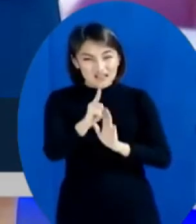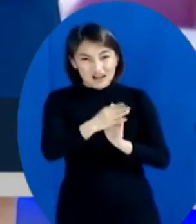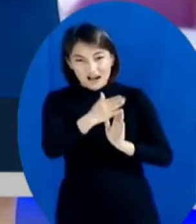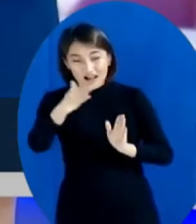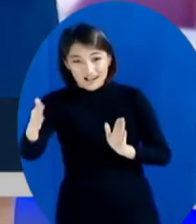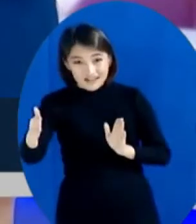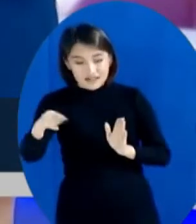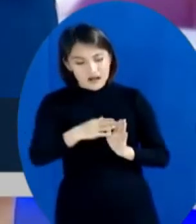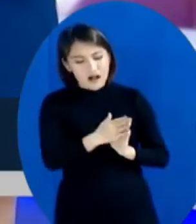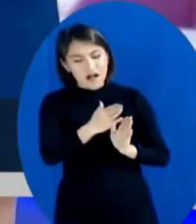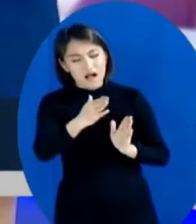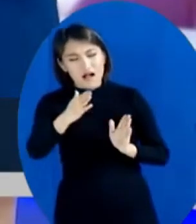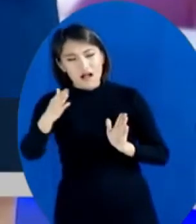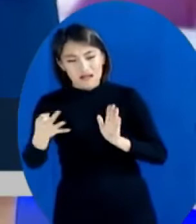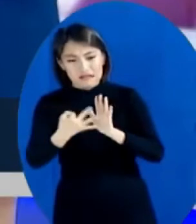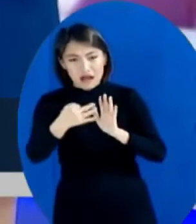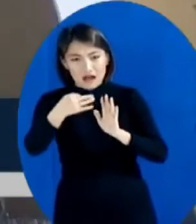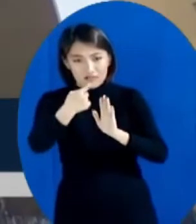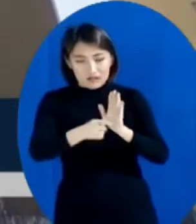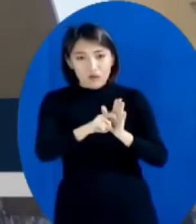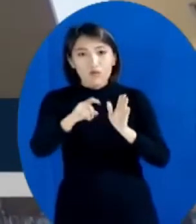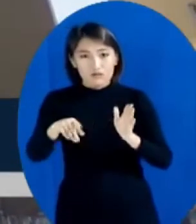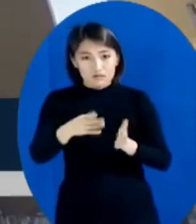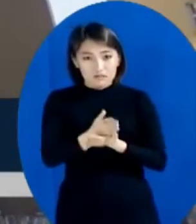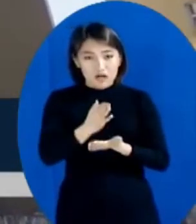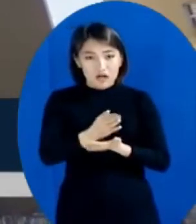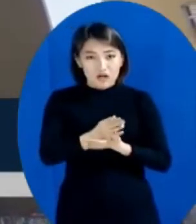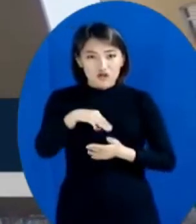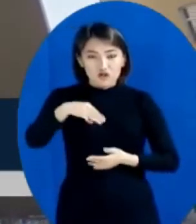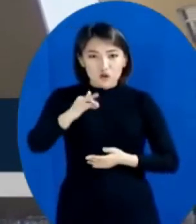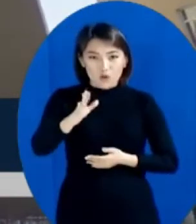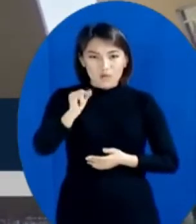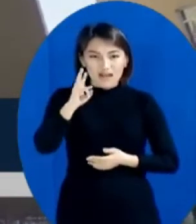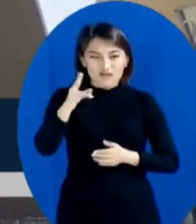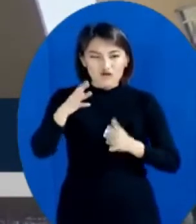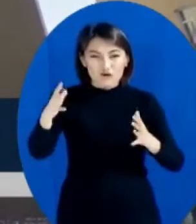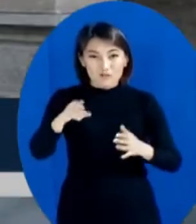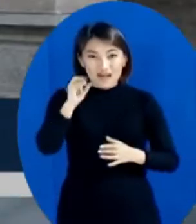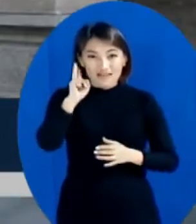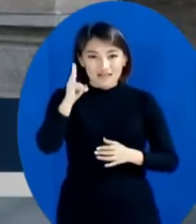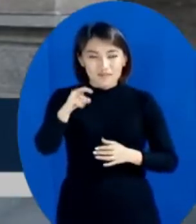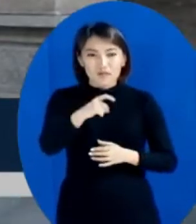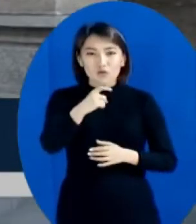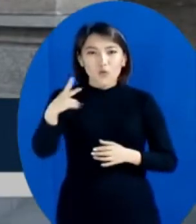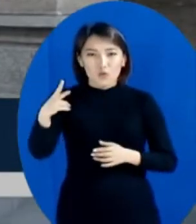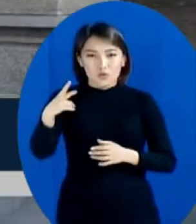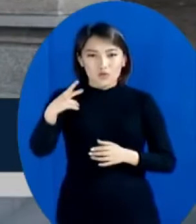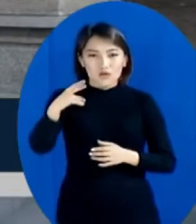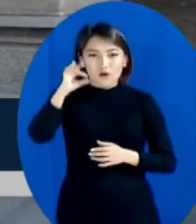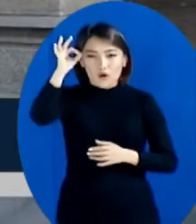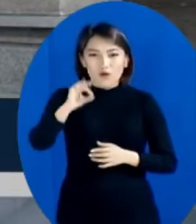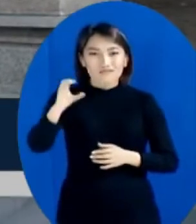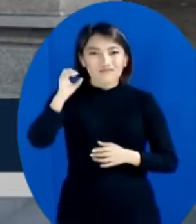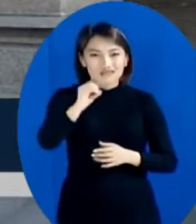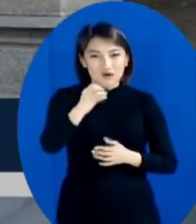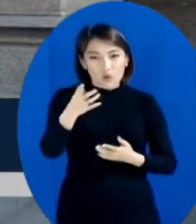үүнээс хойш одоо 8 сар өнгөрөхөд төв банк маань бодлогын хүүгээ дөрөвтө бууруулаагүй, банкуудын хадгаламжийн хүү буугаагүй.